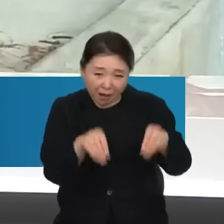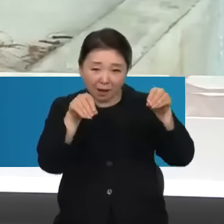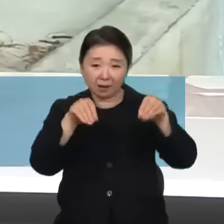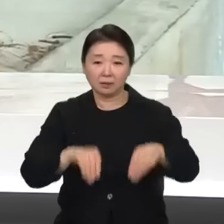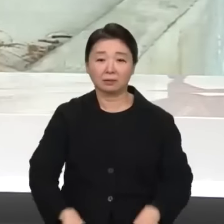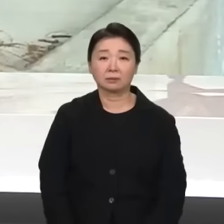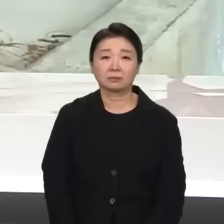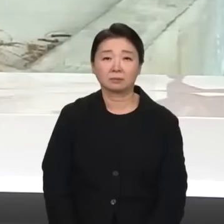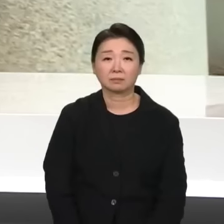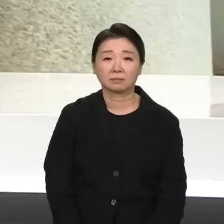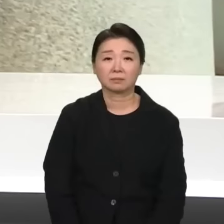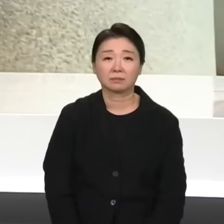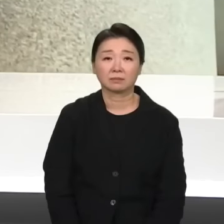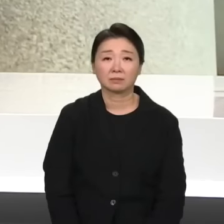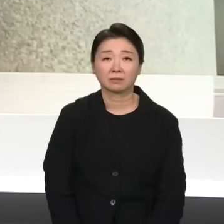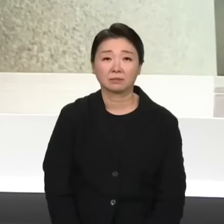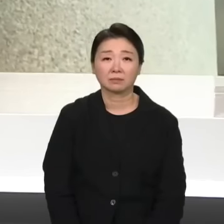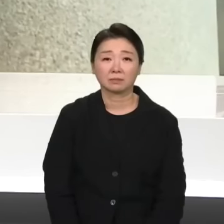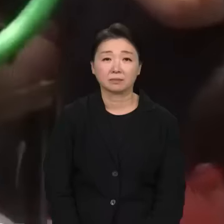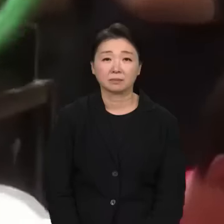말라버렸습니다. 박소연 기자입니다.